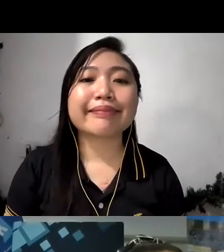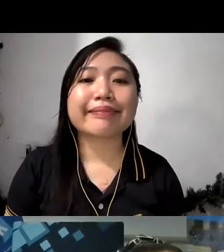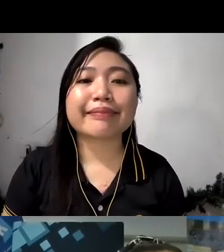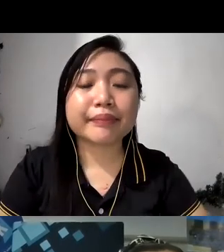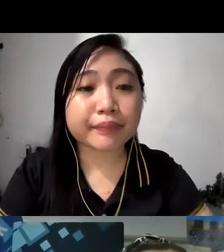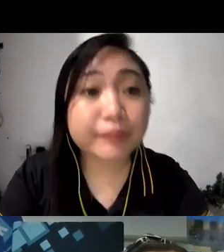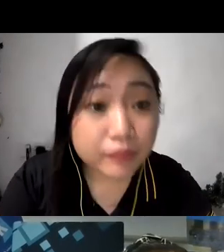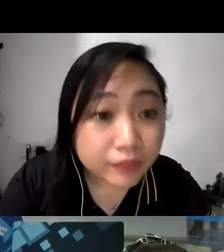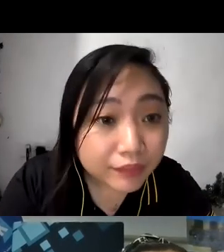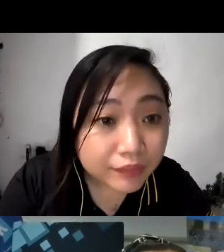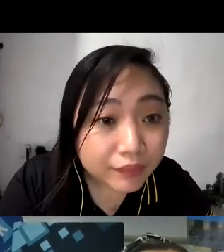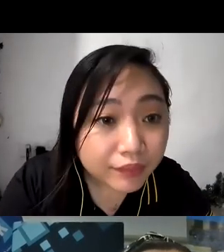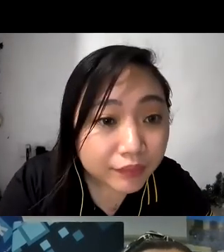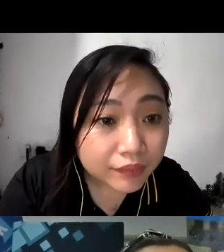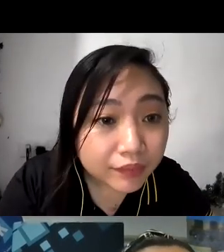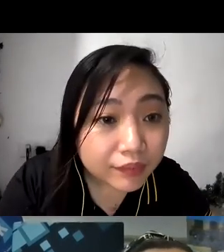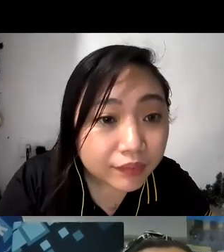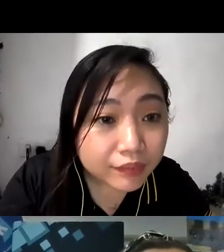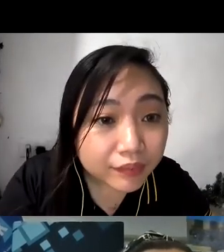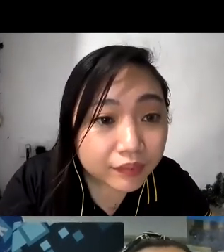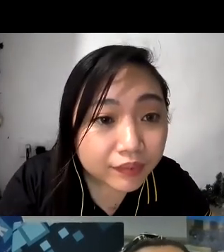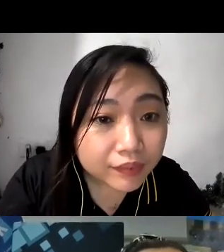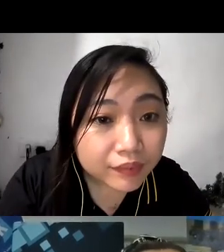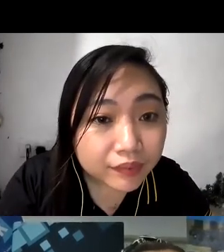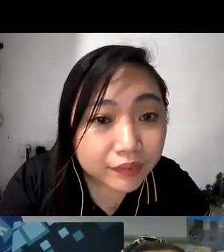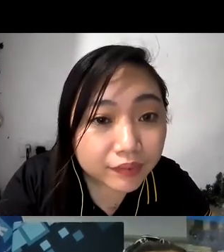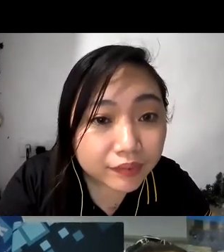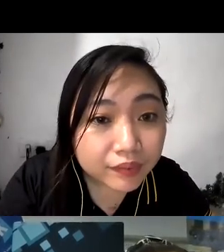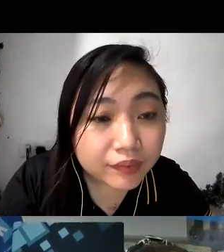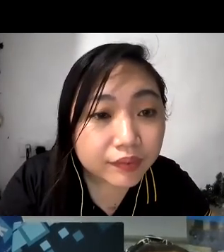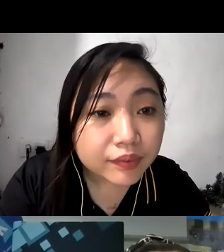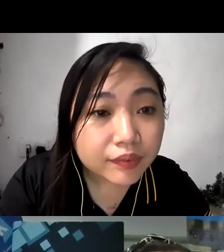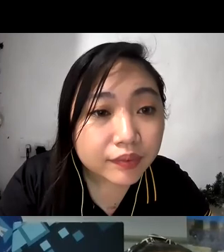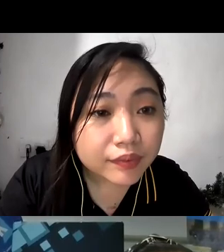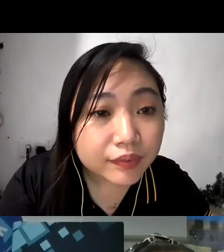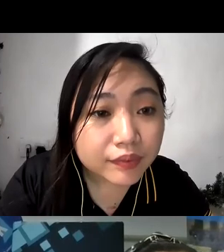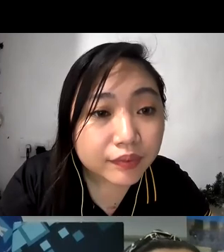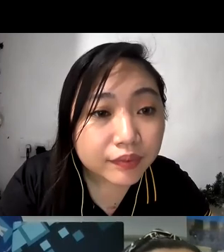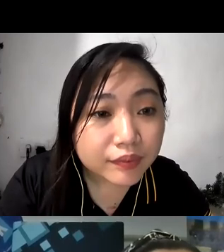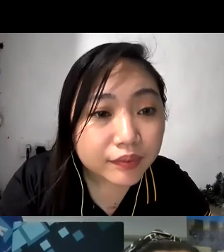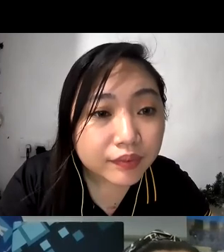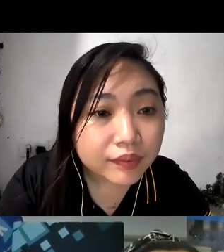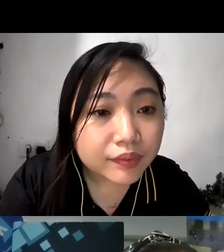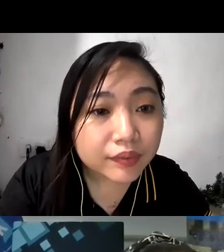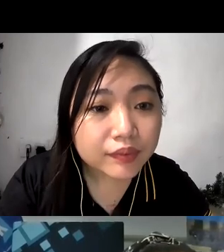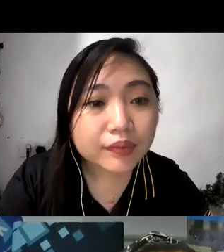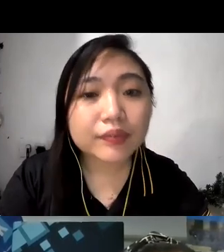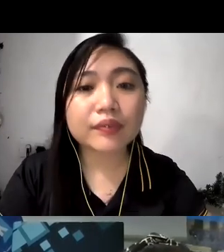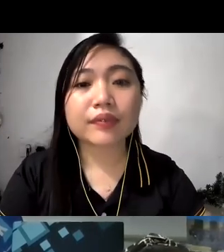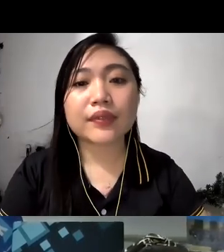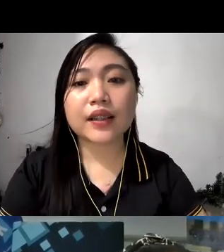meron po tayong virtual opening ceremony and presser. And then, we will be also having